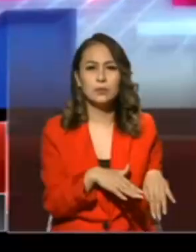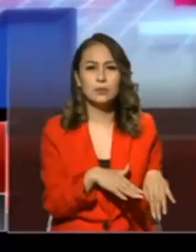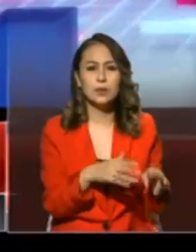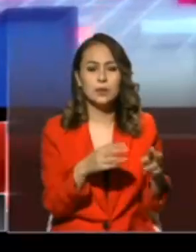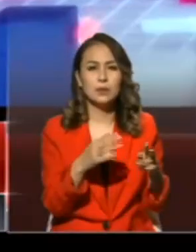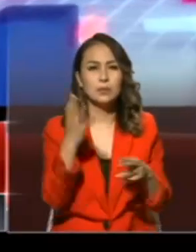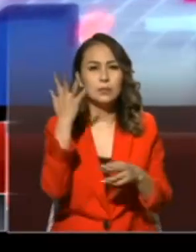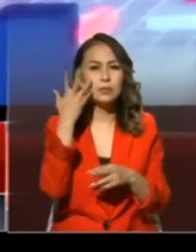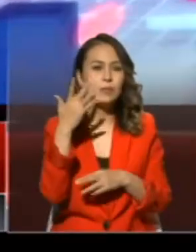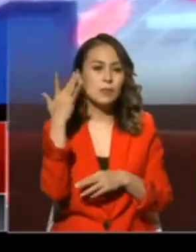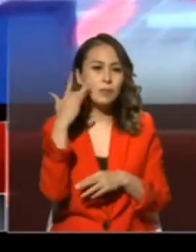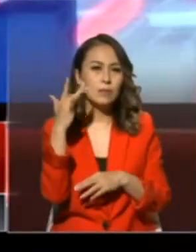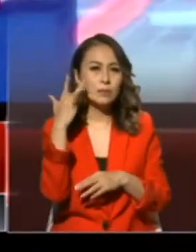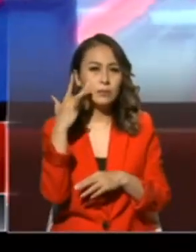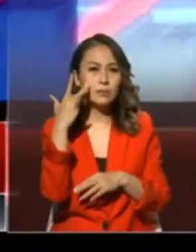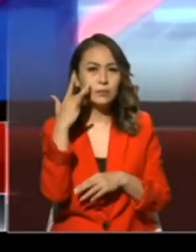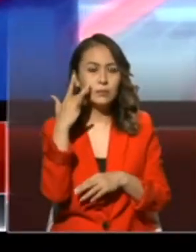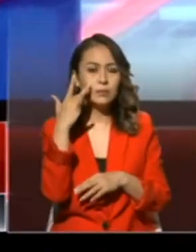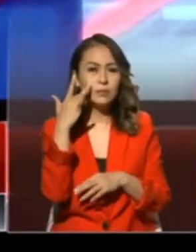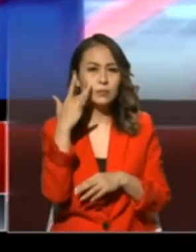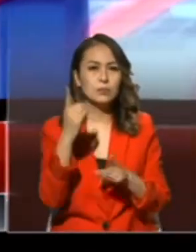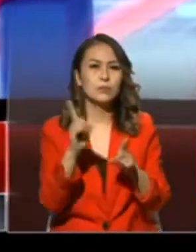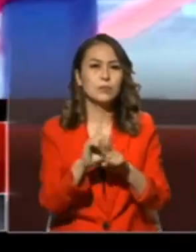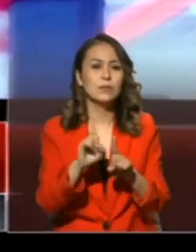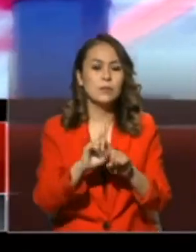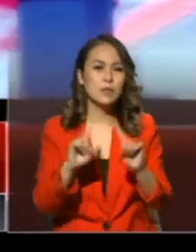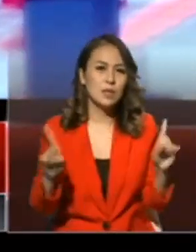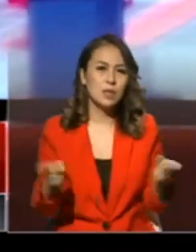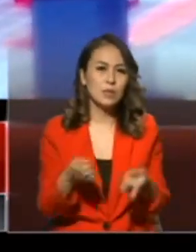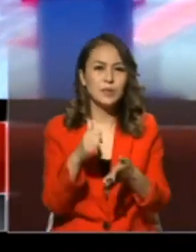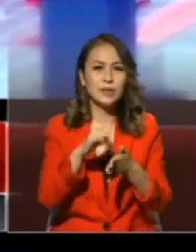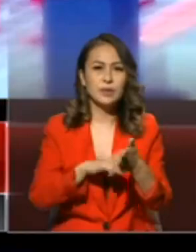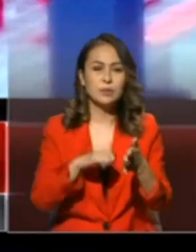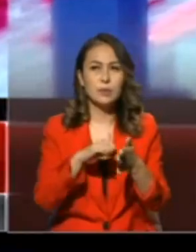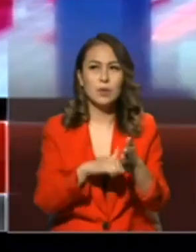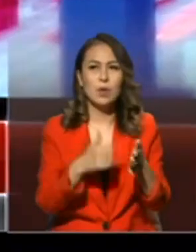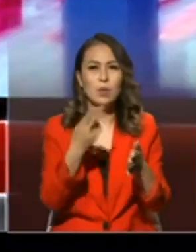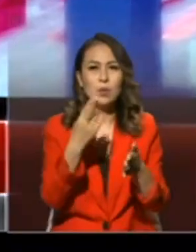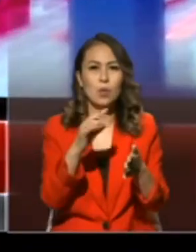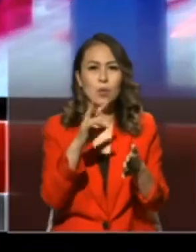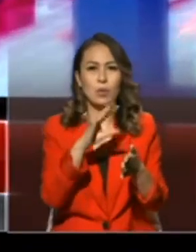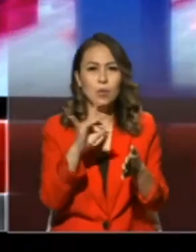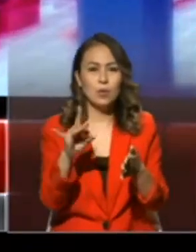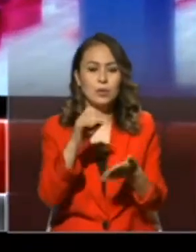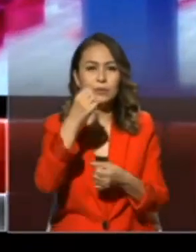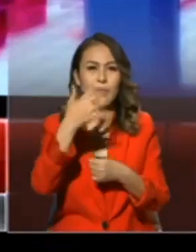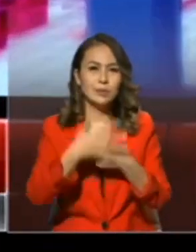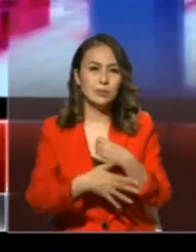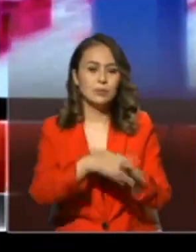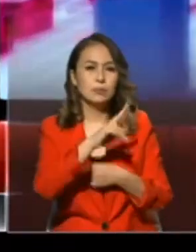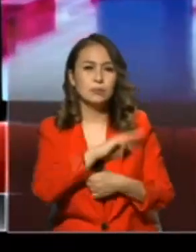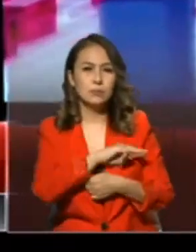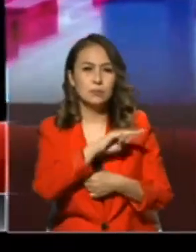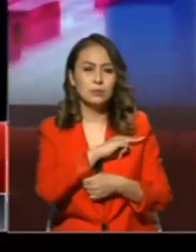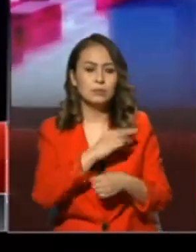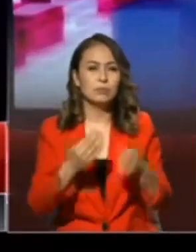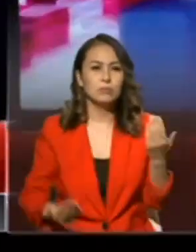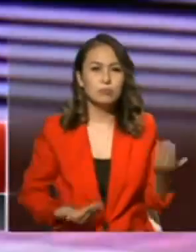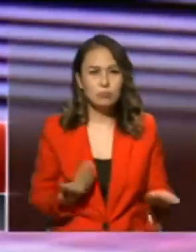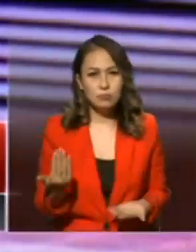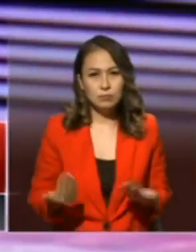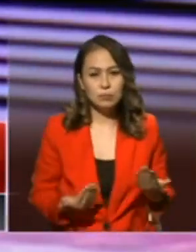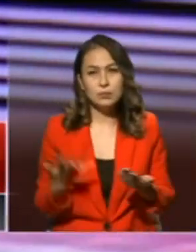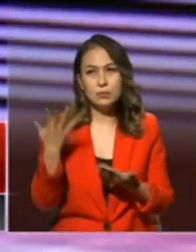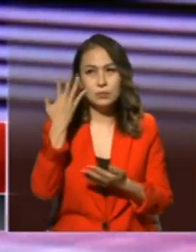ақшта. Мына оларда трансплантология дамуының бір себебінің өзі олар донорларды қолдау орталығы болады. Мысалы үшін мен тірі күнде донор